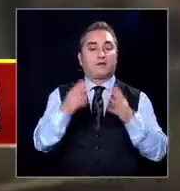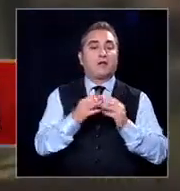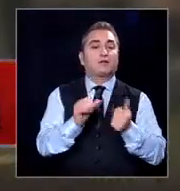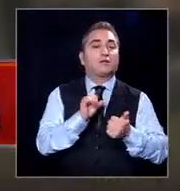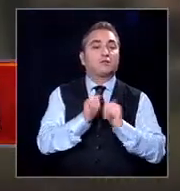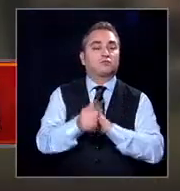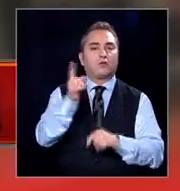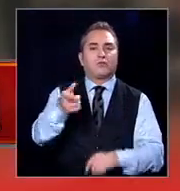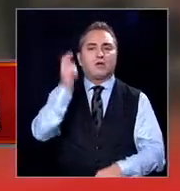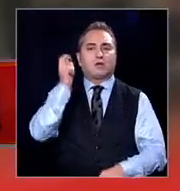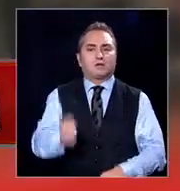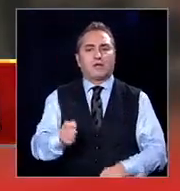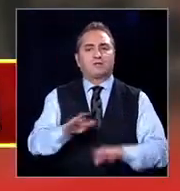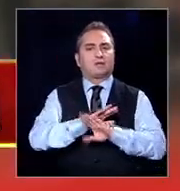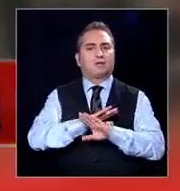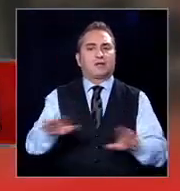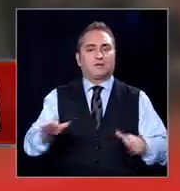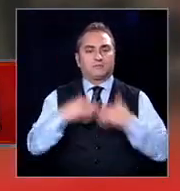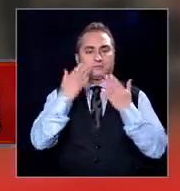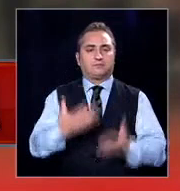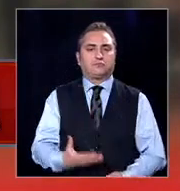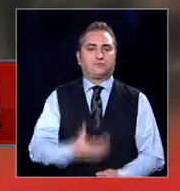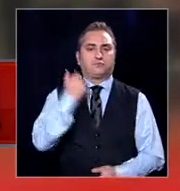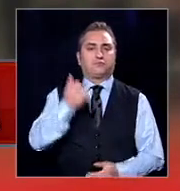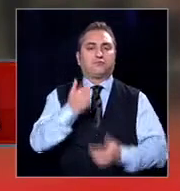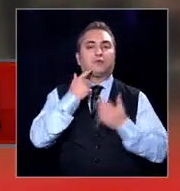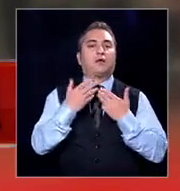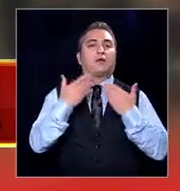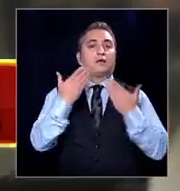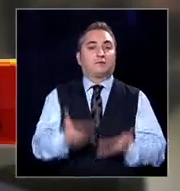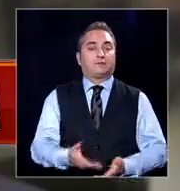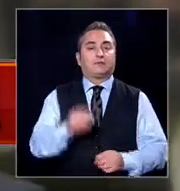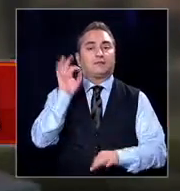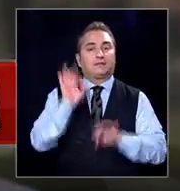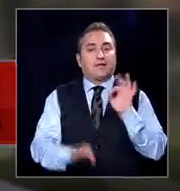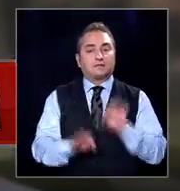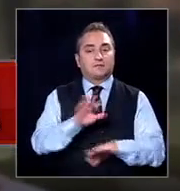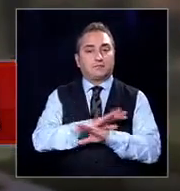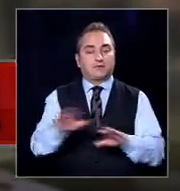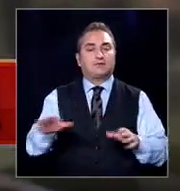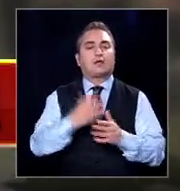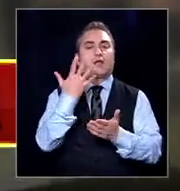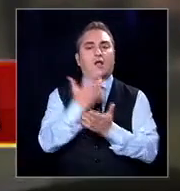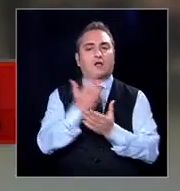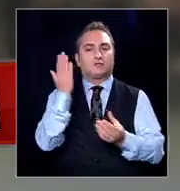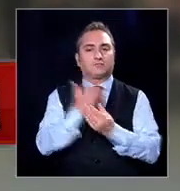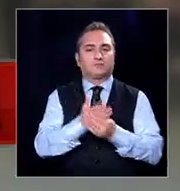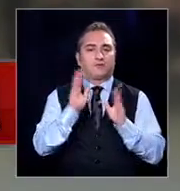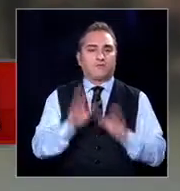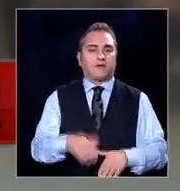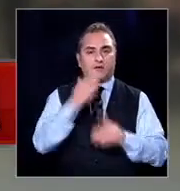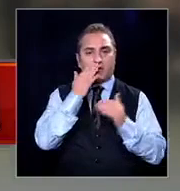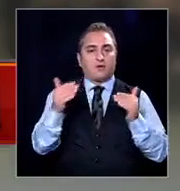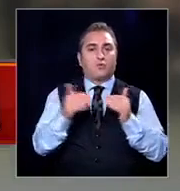cephesi gerçek olmayan açıklamayı üzüntüyle karşıladık dedi. Yapılan testlerin kayıtlarla sabit olduğunu, uygun